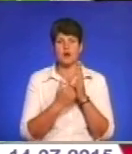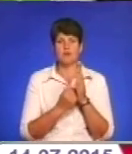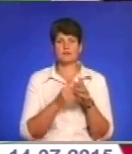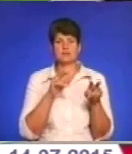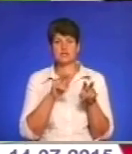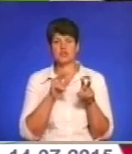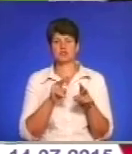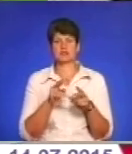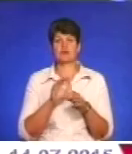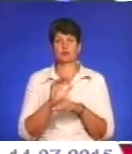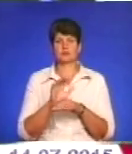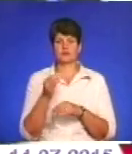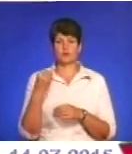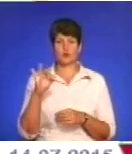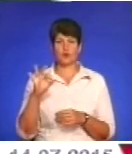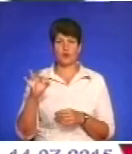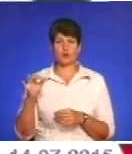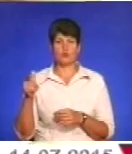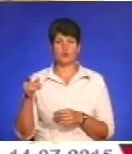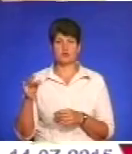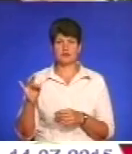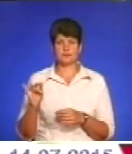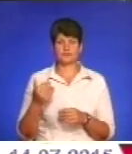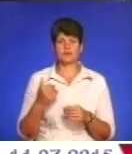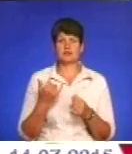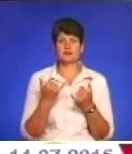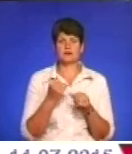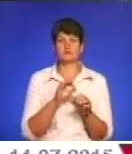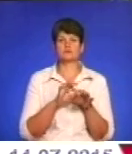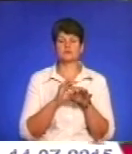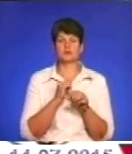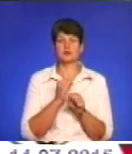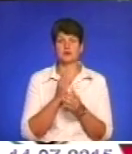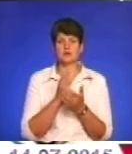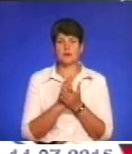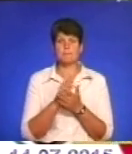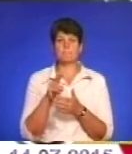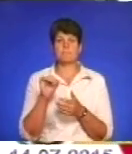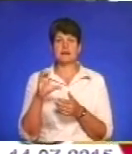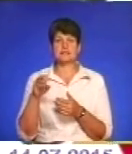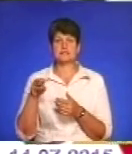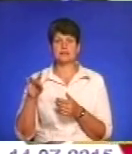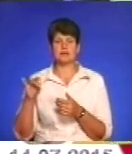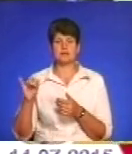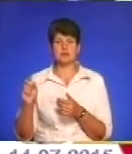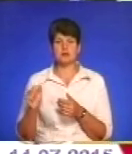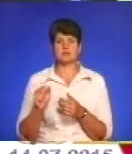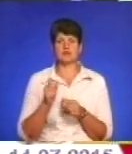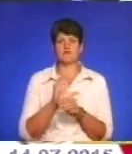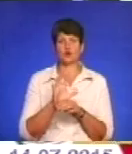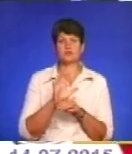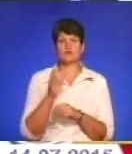виробництва йогуртів. В даний момент відбувається пастеризація, безпосереднє виробництво йогурту,